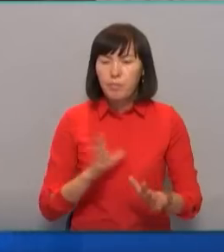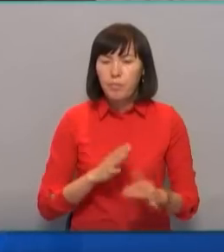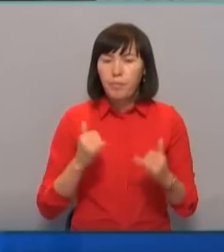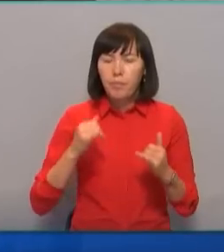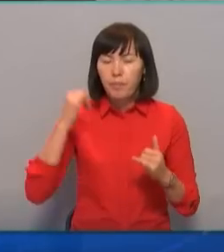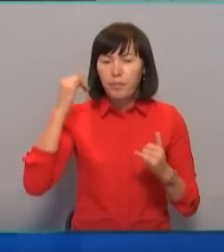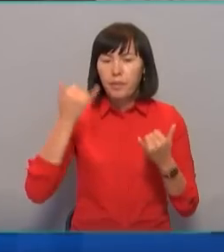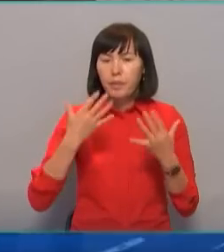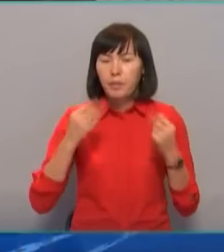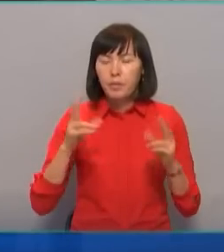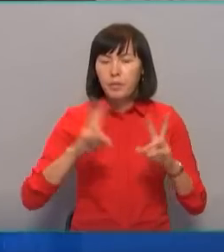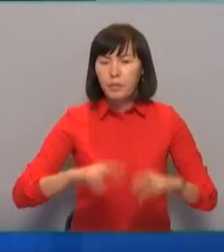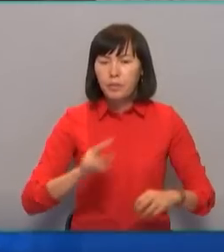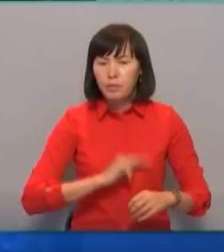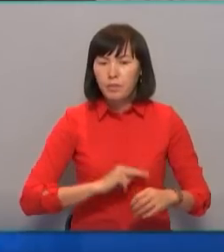Қазіргі таңда